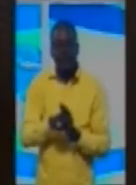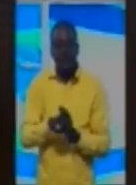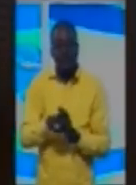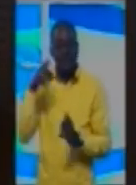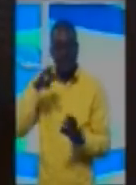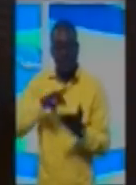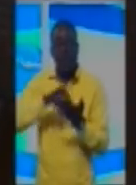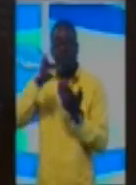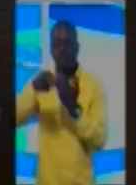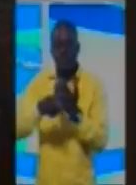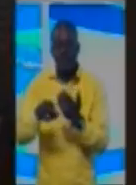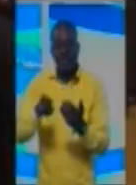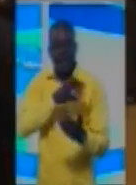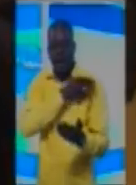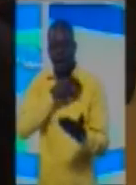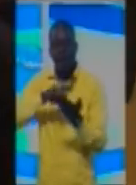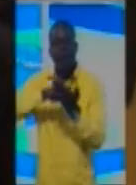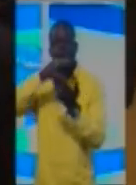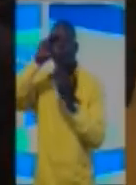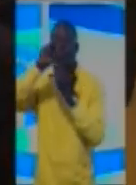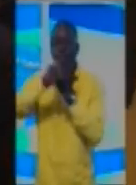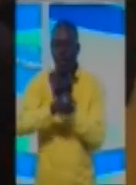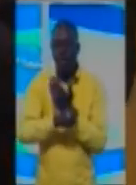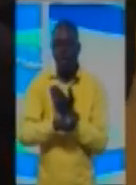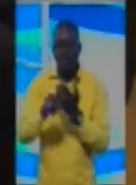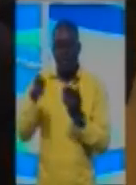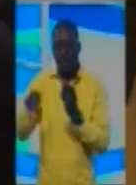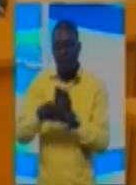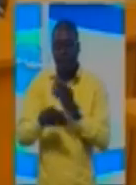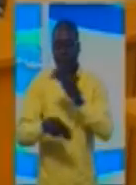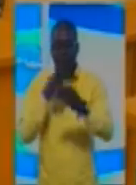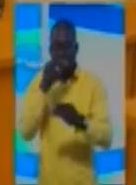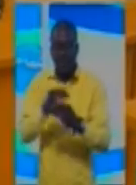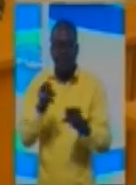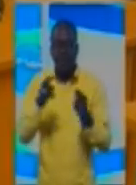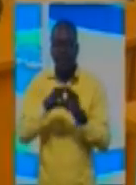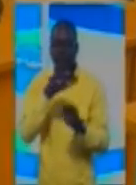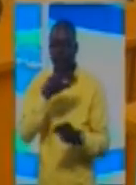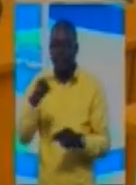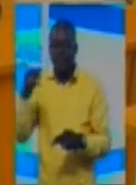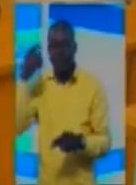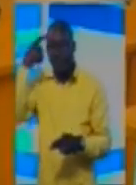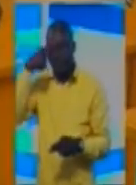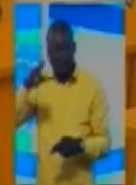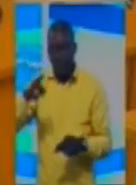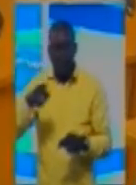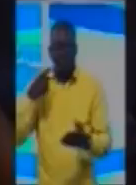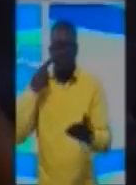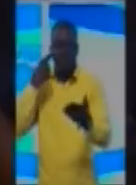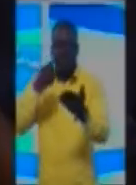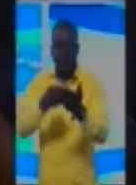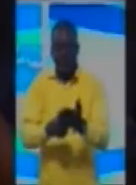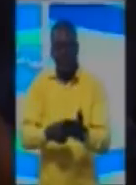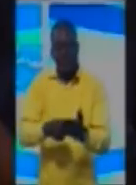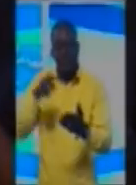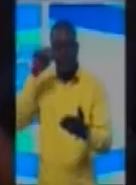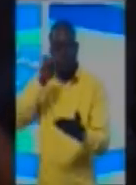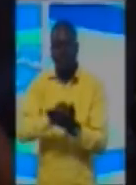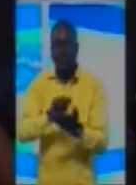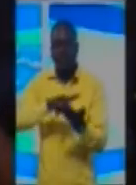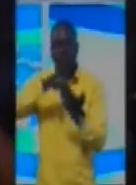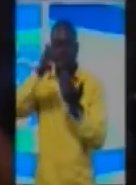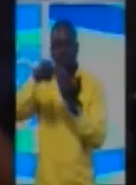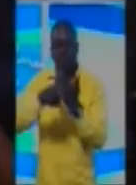des projets et programmes de la Banque mondiale au Burkina. Une occasion de vérifier l'adéquation de ces projets